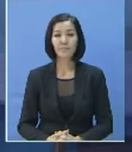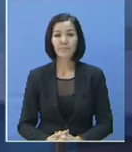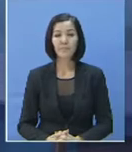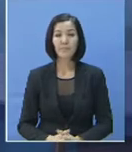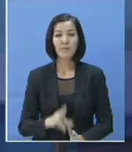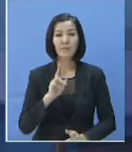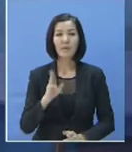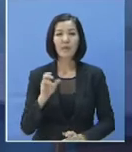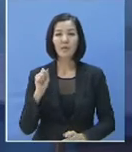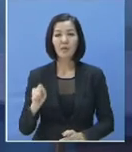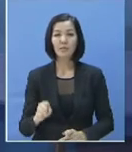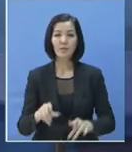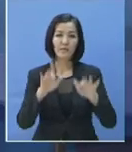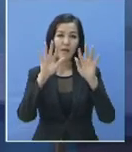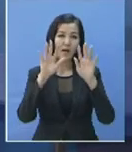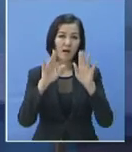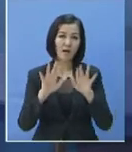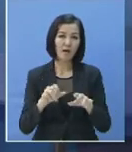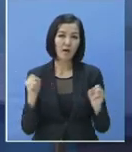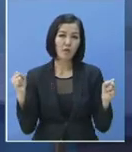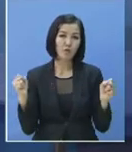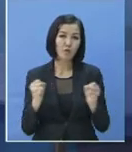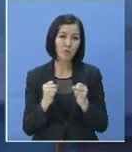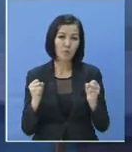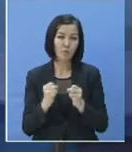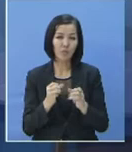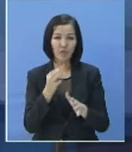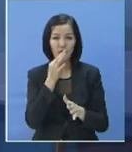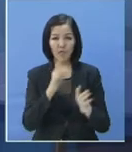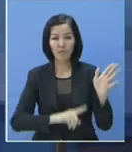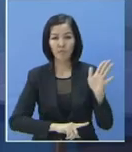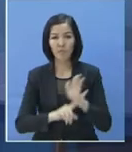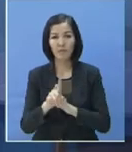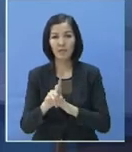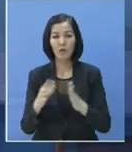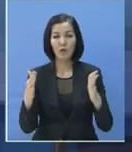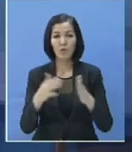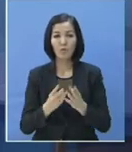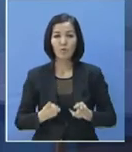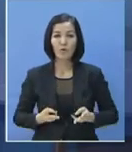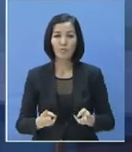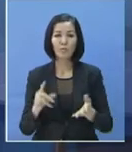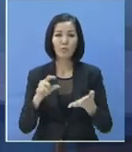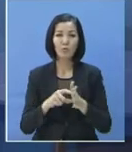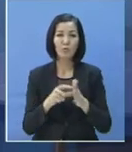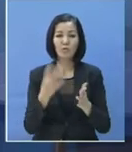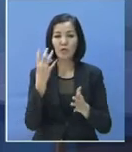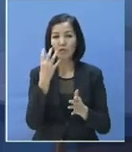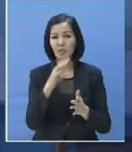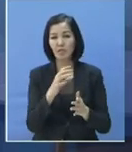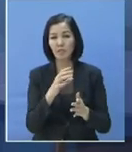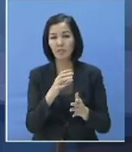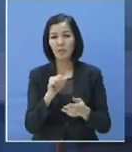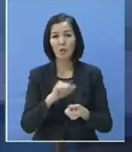Қарашы басындағы қылаулаған ақ қар қара суығында ерте әкелді. Үйдегі пешті қыздырып баспананы жылдатын қыстың өмірін